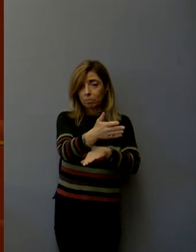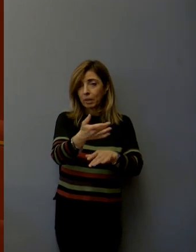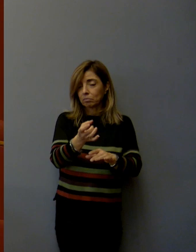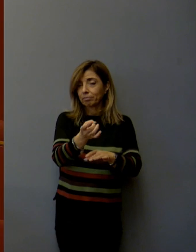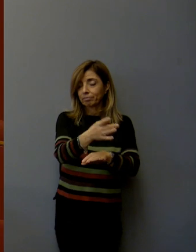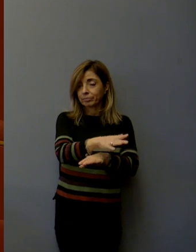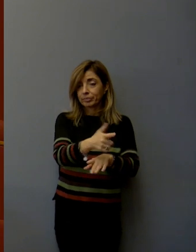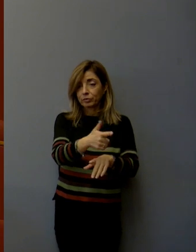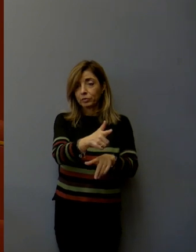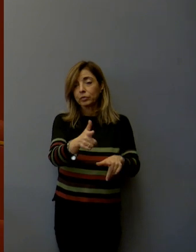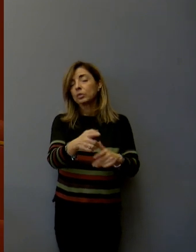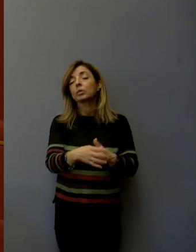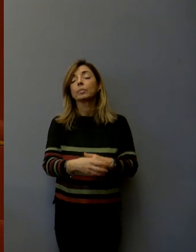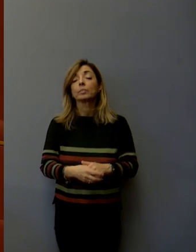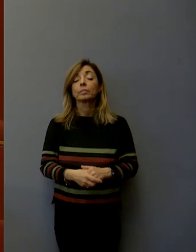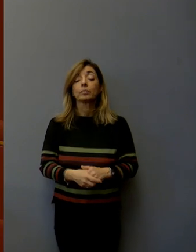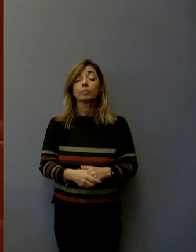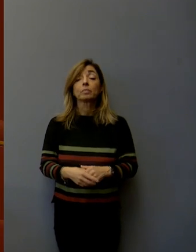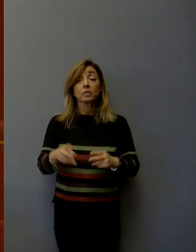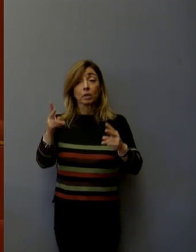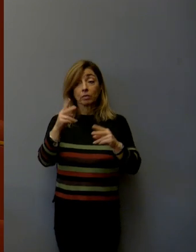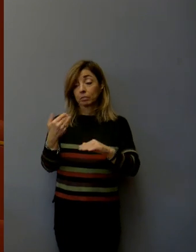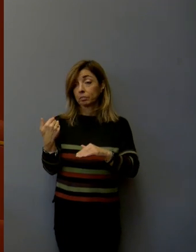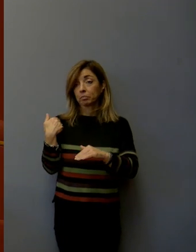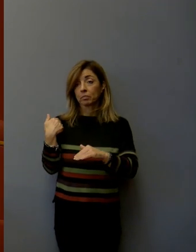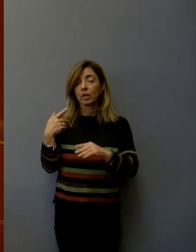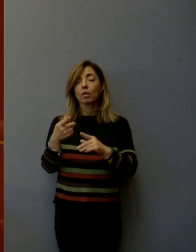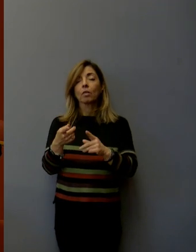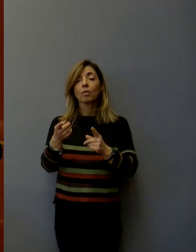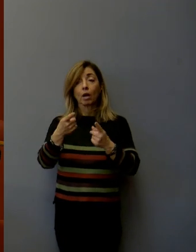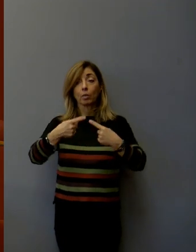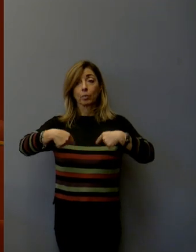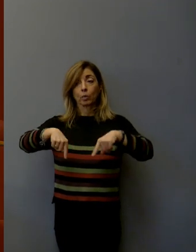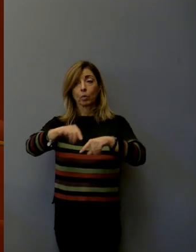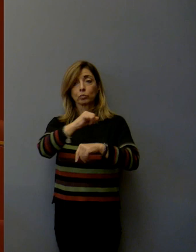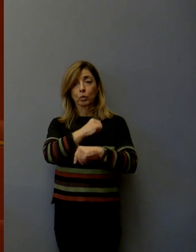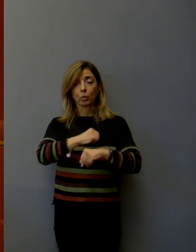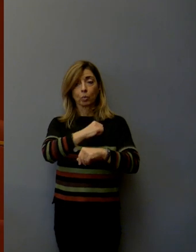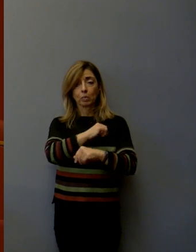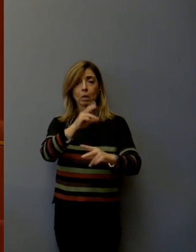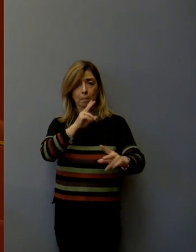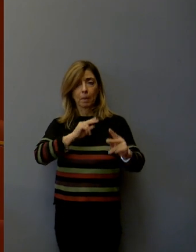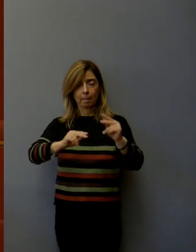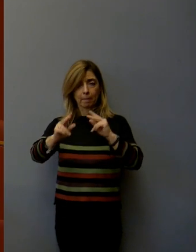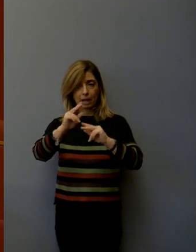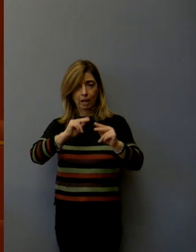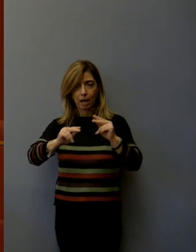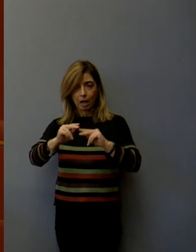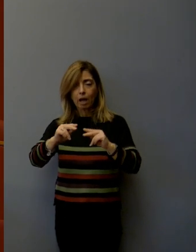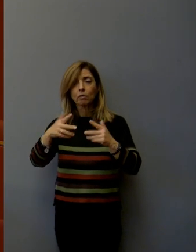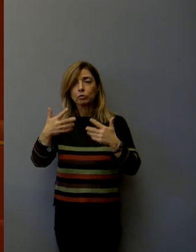ne abbiamo avuto occasioni di parlare anche così o comunale nei mesi scorsi ci siano effettivi effettive situazioni